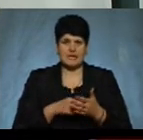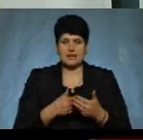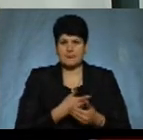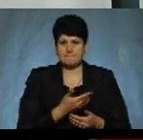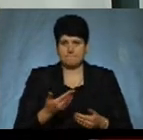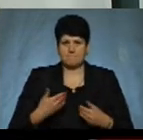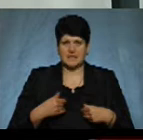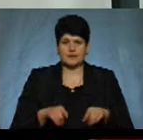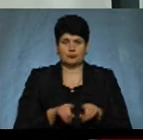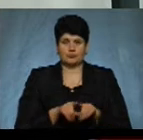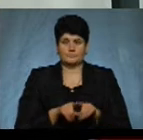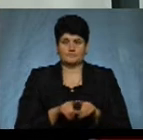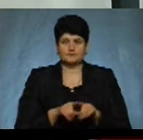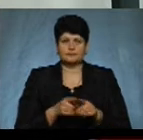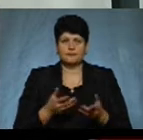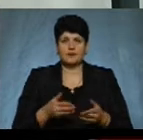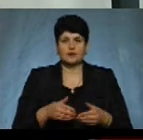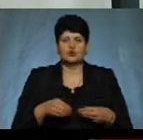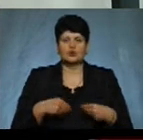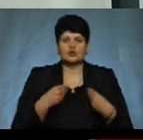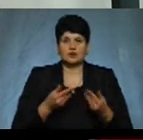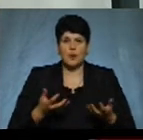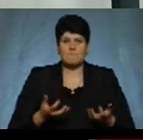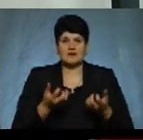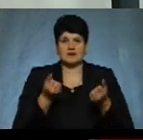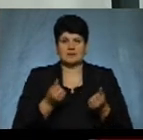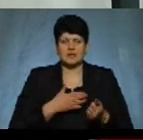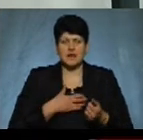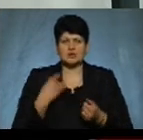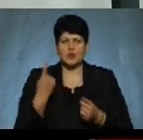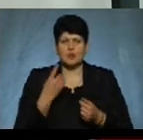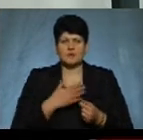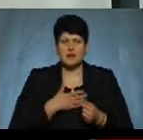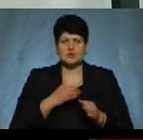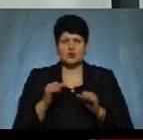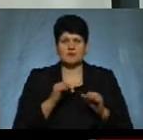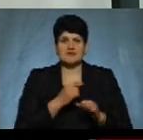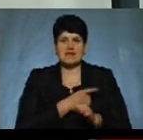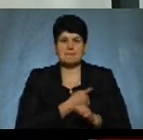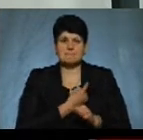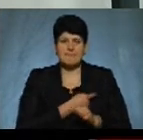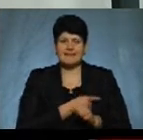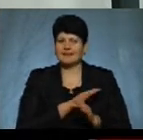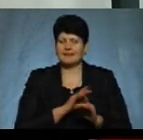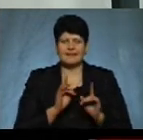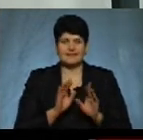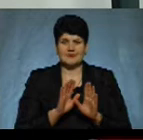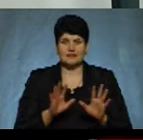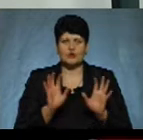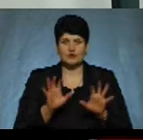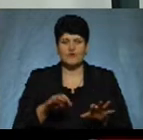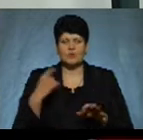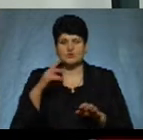також сьогодні долучилися до підтримки Уляни Супрун, і наша область, і наше управління, медики, і не тільки, і голова обласної